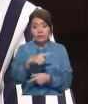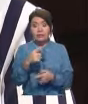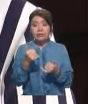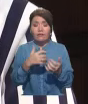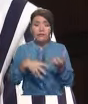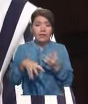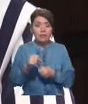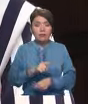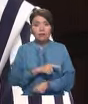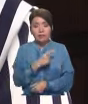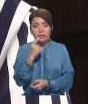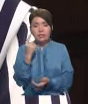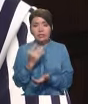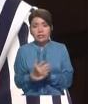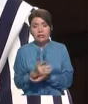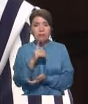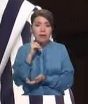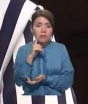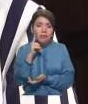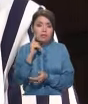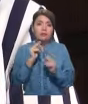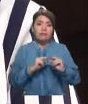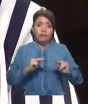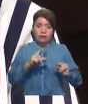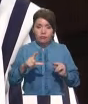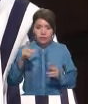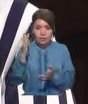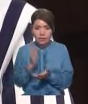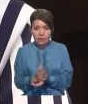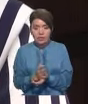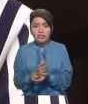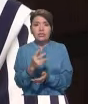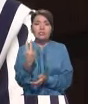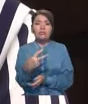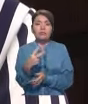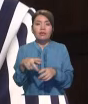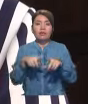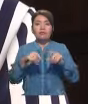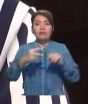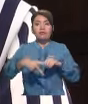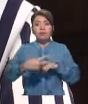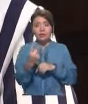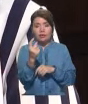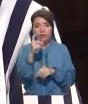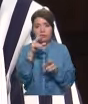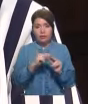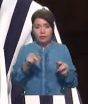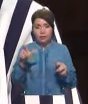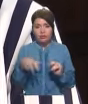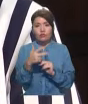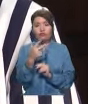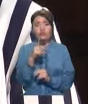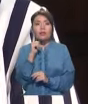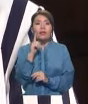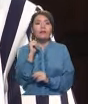барлық мамандық бар, бізде жас мамандар да келіп жатыр. Мектепте жалпы 21 мұғалім, оның ішінде 3 жас